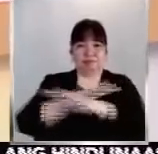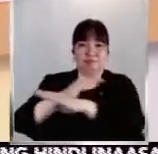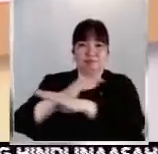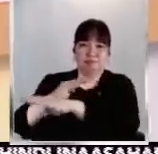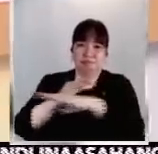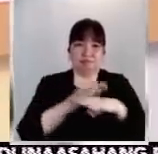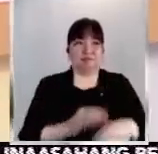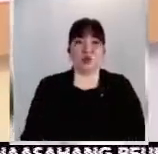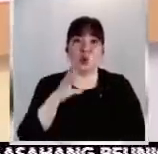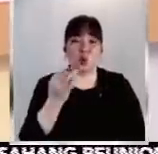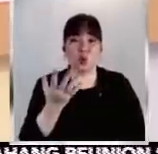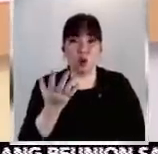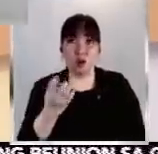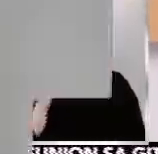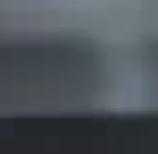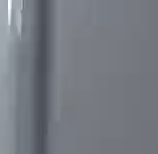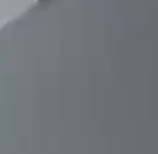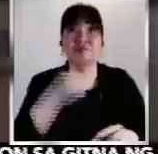simbahan. Nakatutok si Maki Pulido.